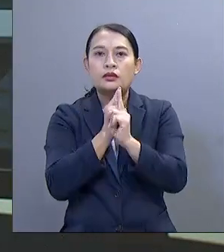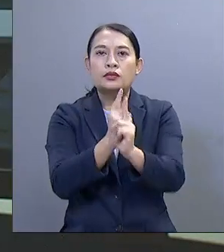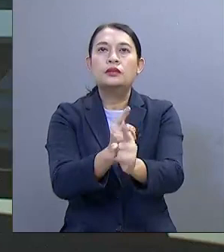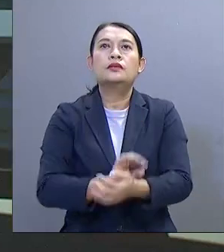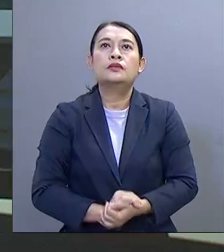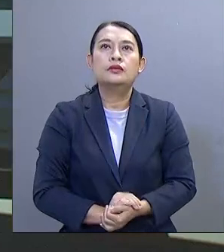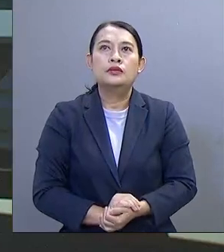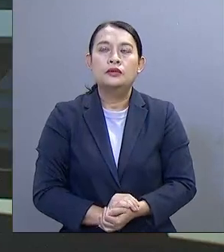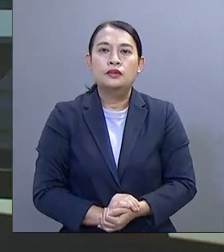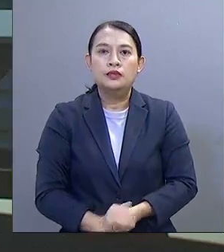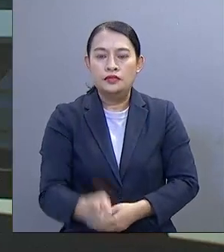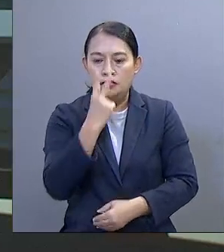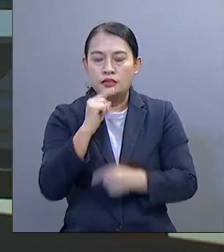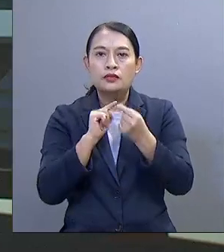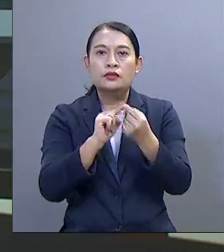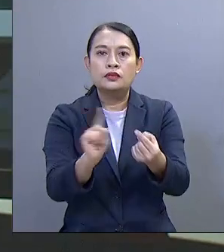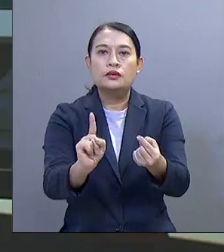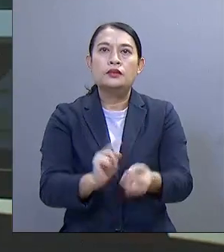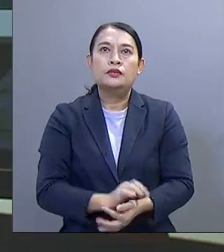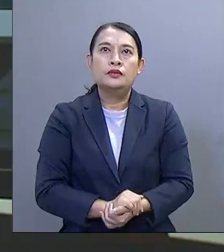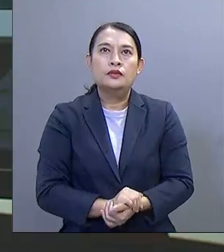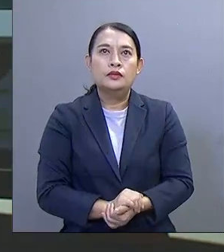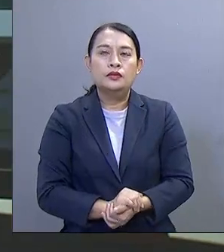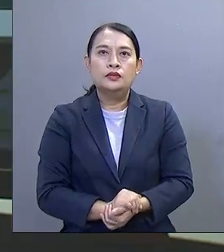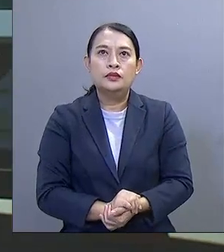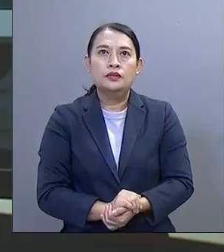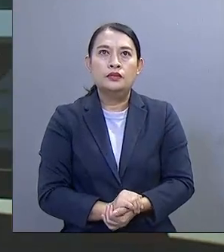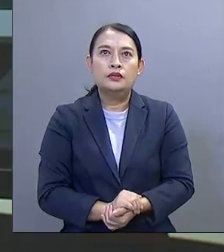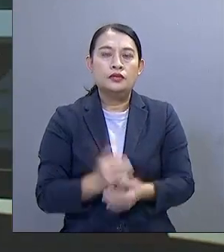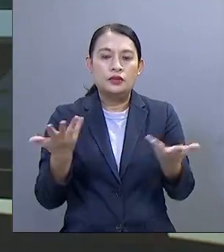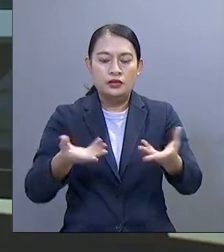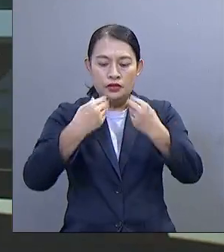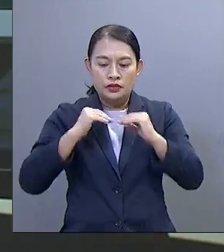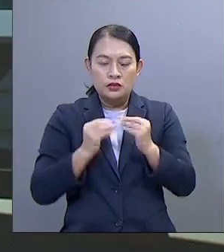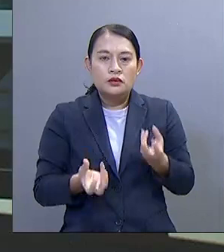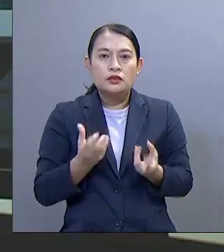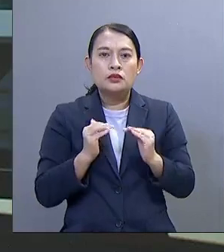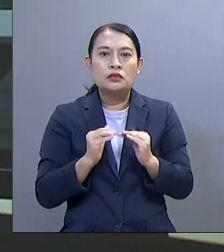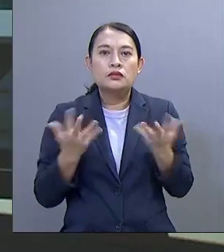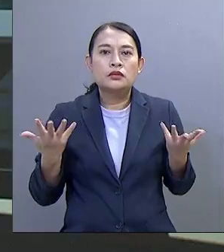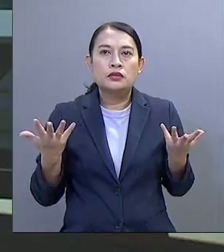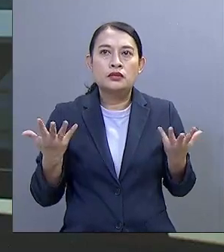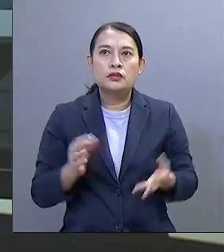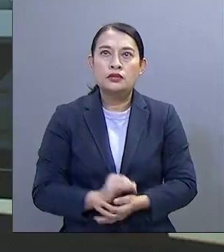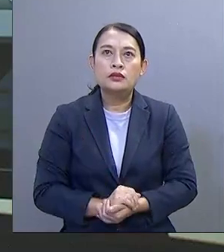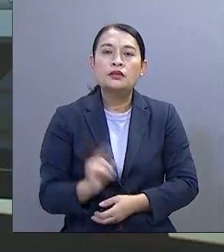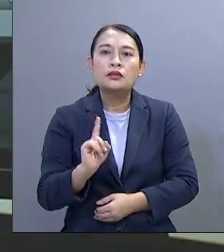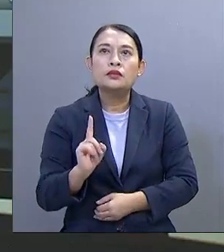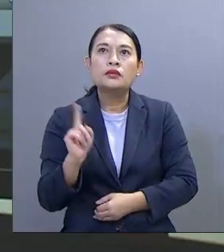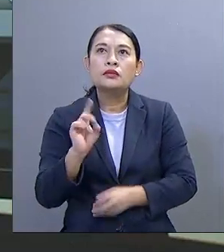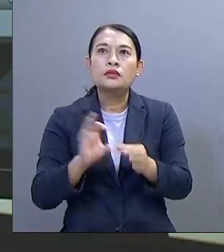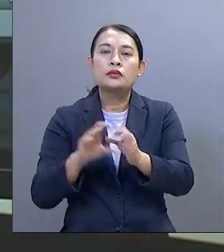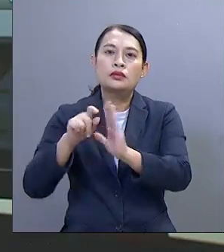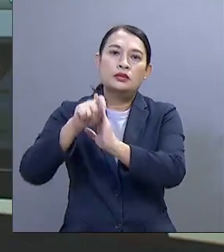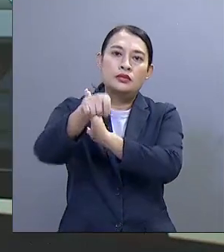ันนี้ก็เป็นเรื่องของการไมได้รบความเปนธรรมขผู้คนที่จงวัiatric รร